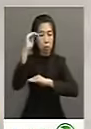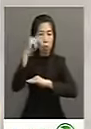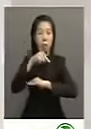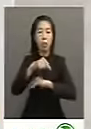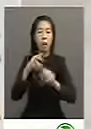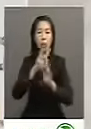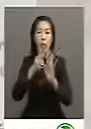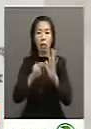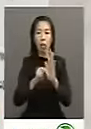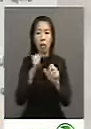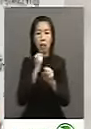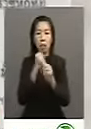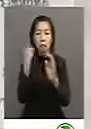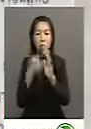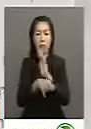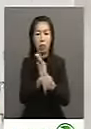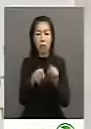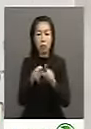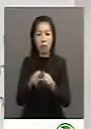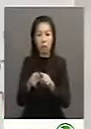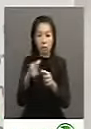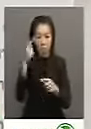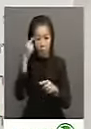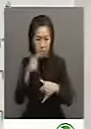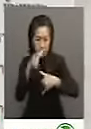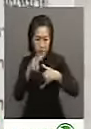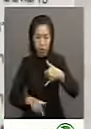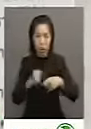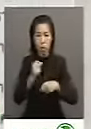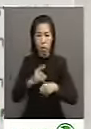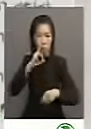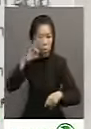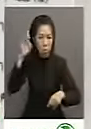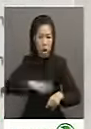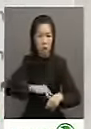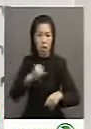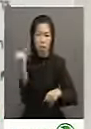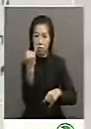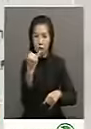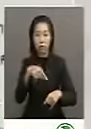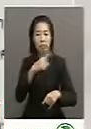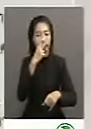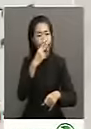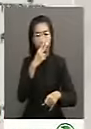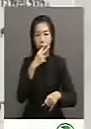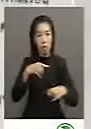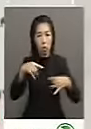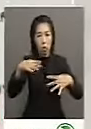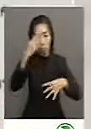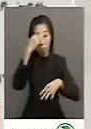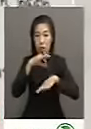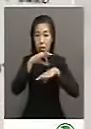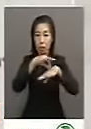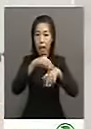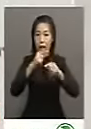ดวินัยฐานกระทำการอันได้เชื่อว่าเป็นผู้ประพฤติชั่วอย่างร้ายแรงมีพฤติกรรมไม่เหมาะสมใช้ตำแหน่งหน้า